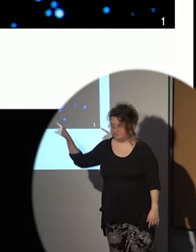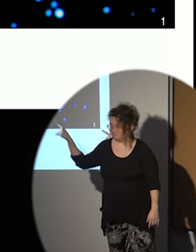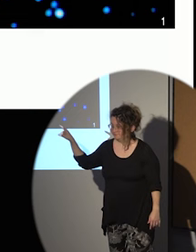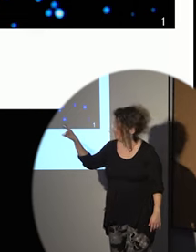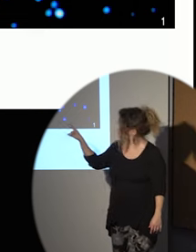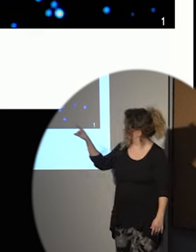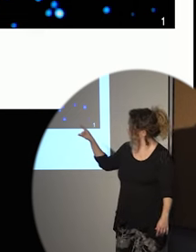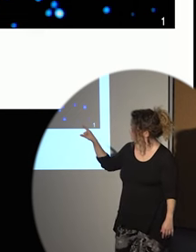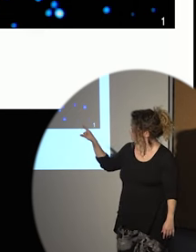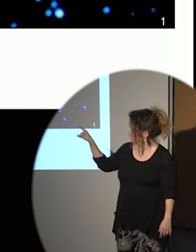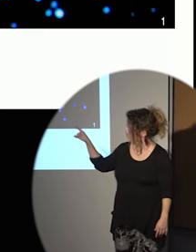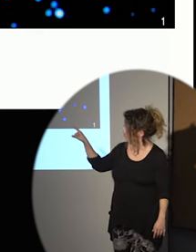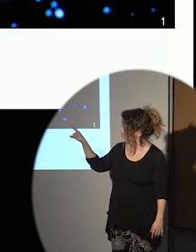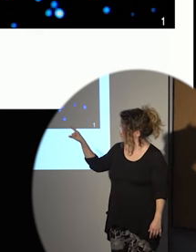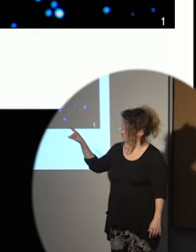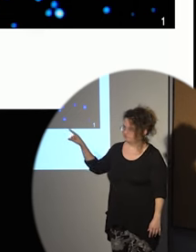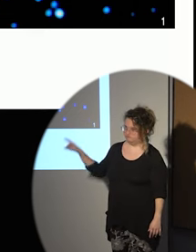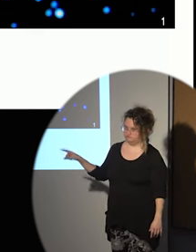Je vais relancer.